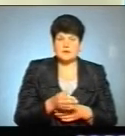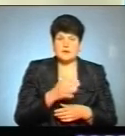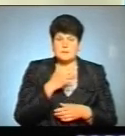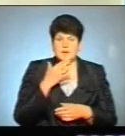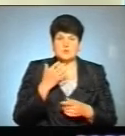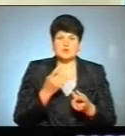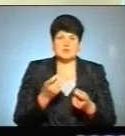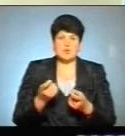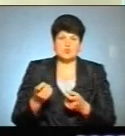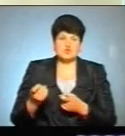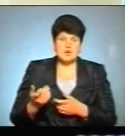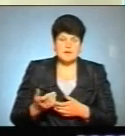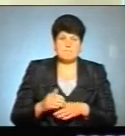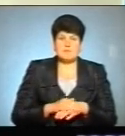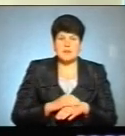залучаємо